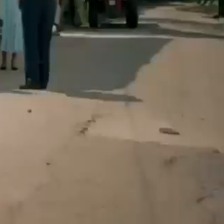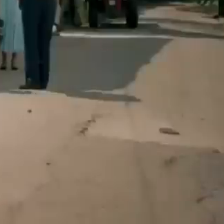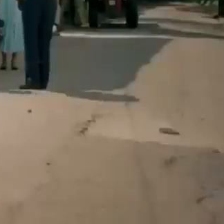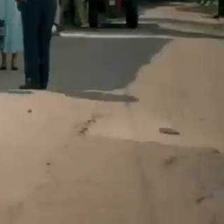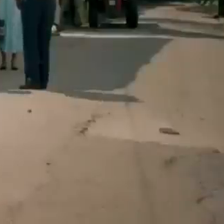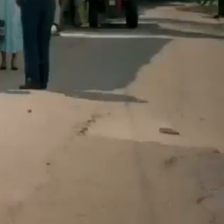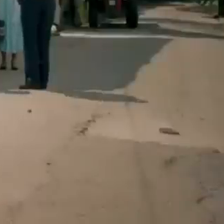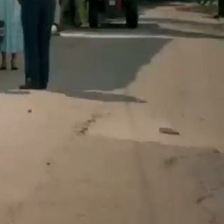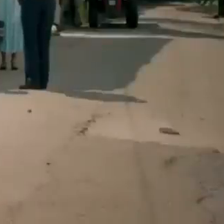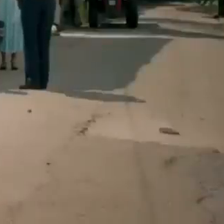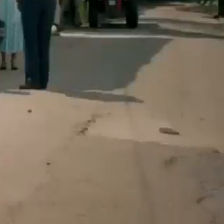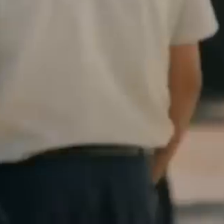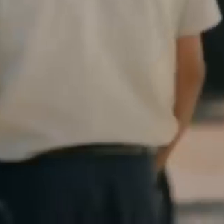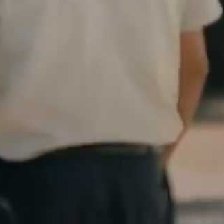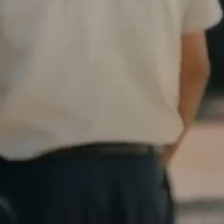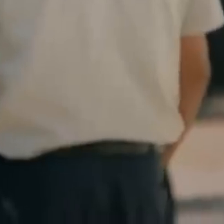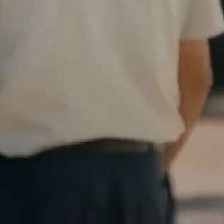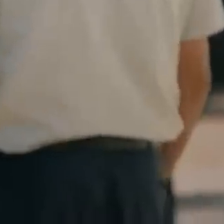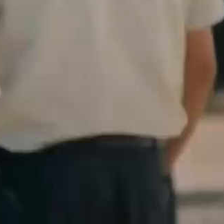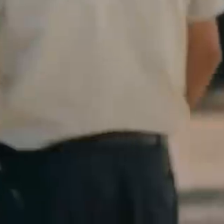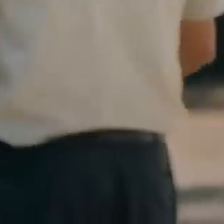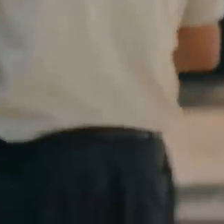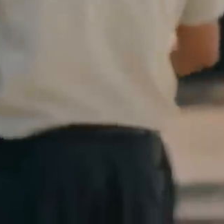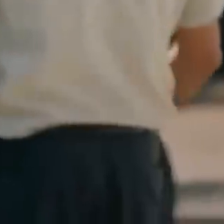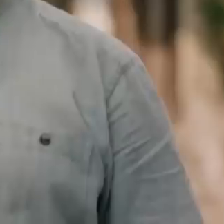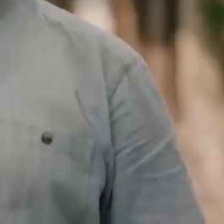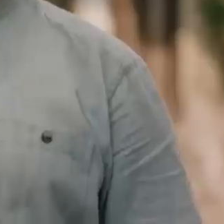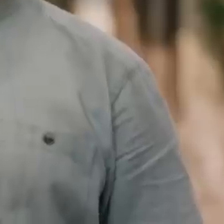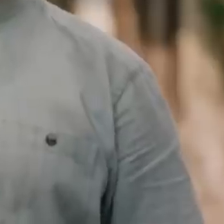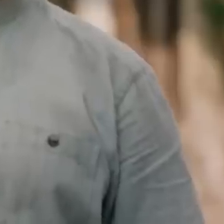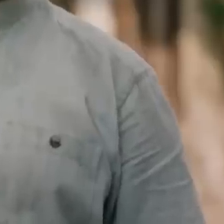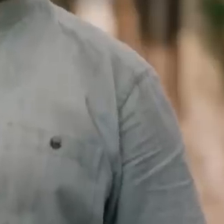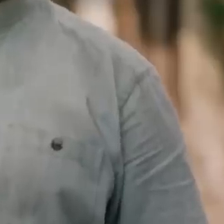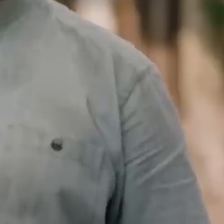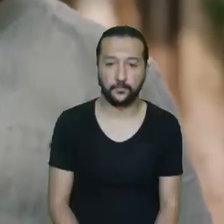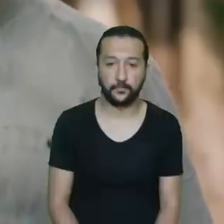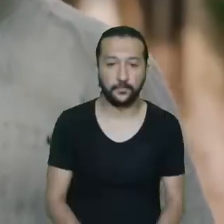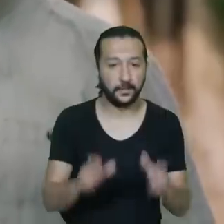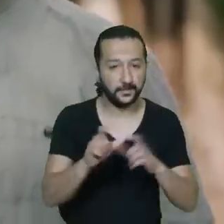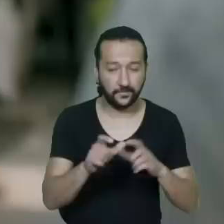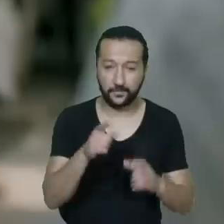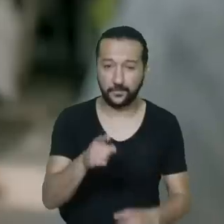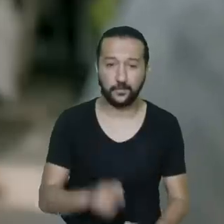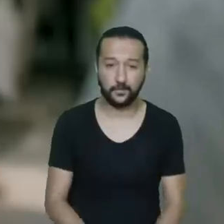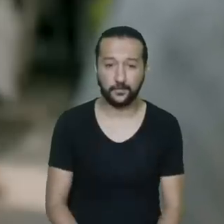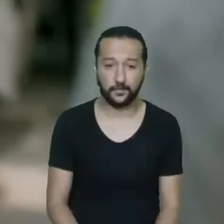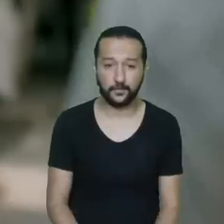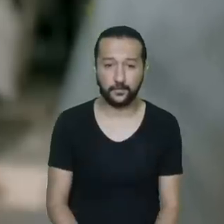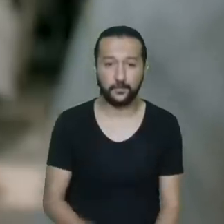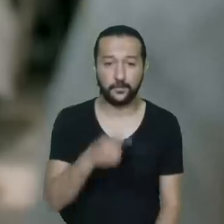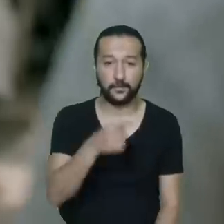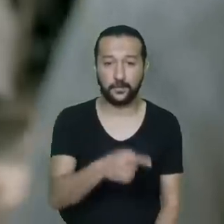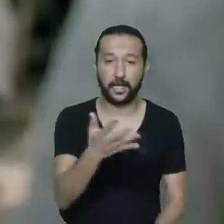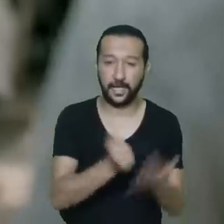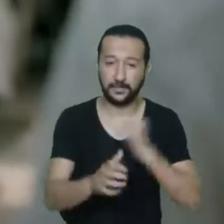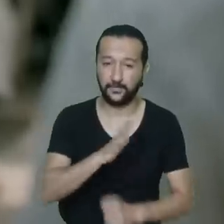Cemil titreyen kafasıyla bir kızlara bir Safiye'ye bakıyor. Şaşkın şaşkın gözlerini kapatıp açarak yeniden baktı. Safiye.